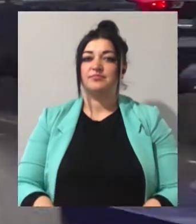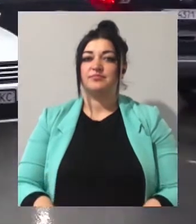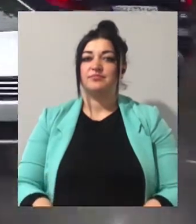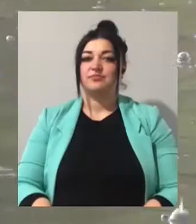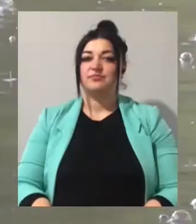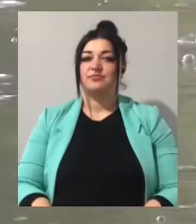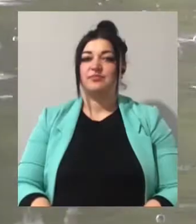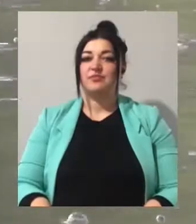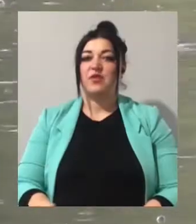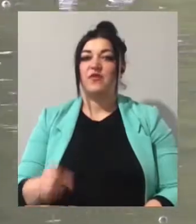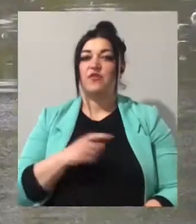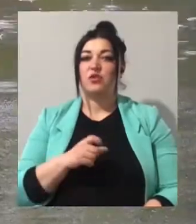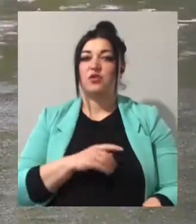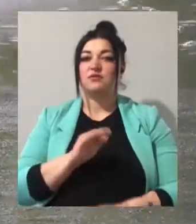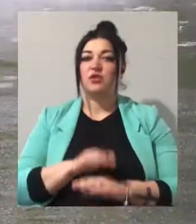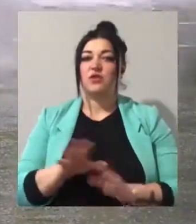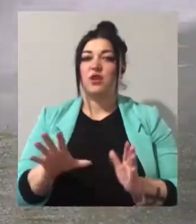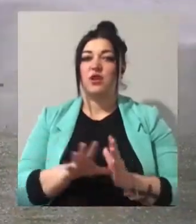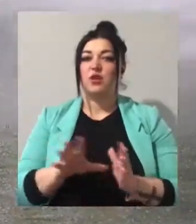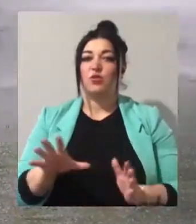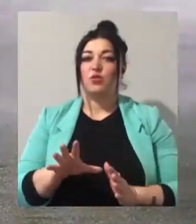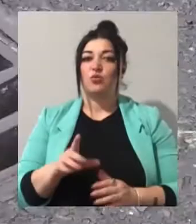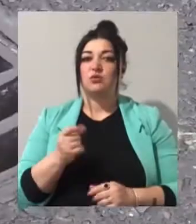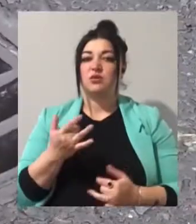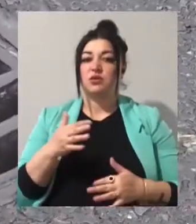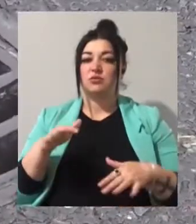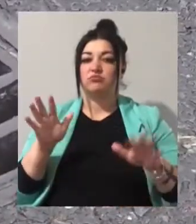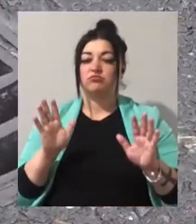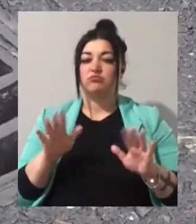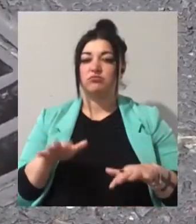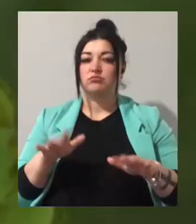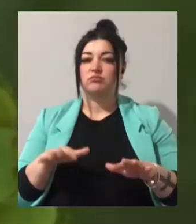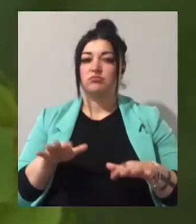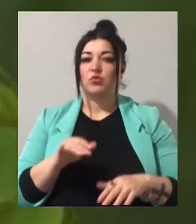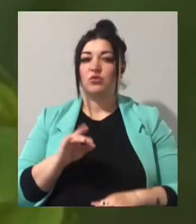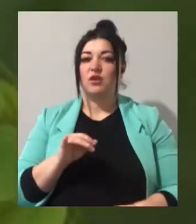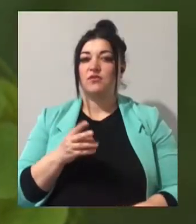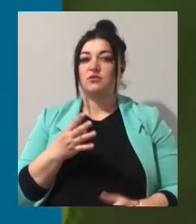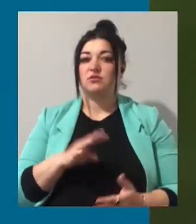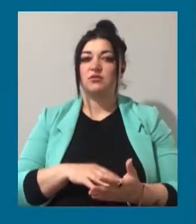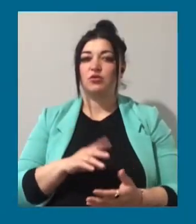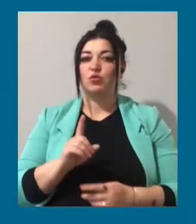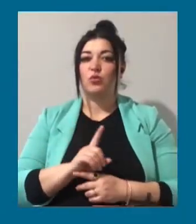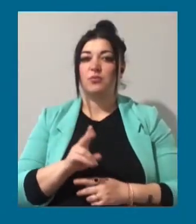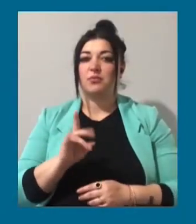Одесі встановлено рекорд за кількістю опадів у травні – 49 міліметрів при нормі у 26.